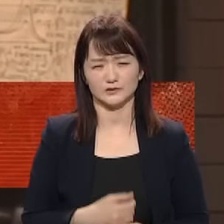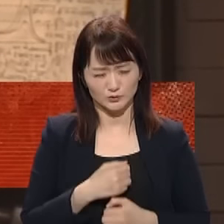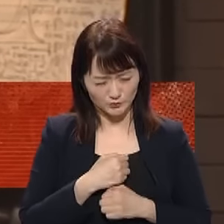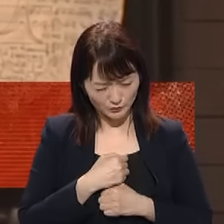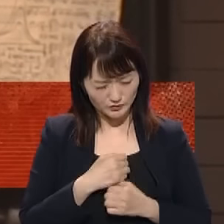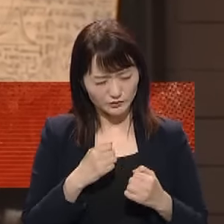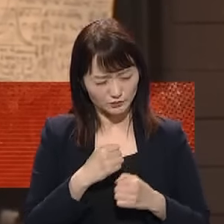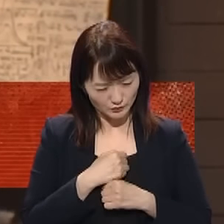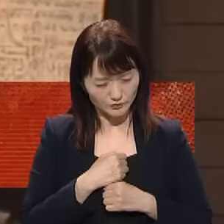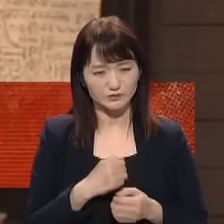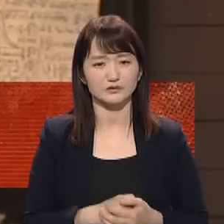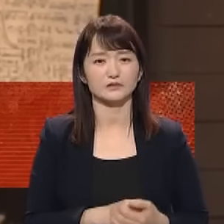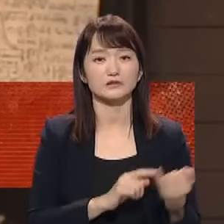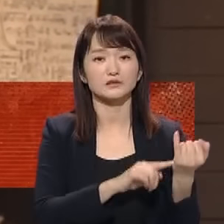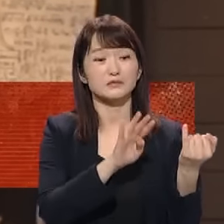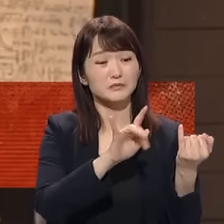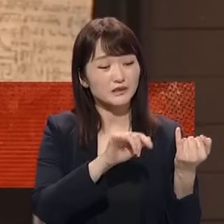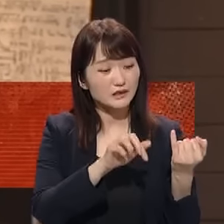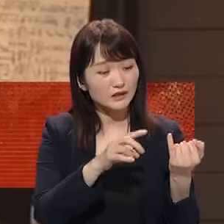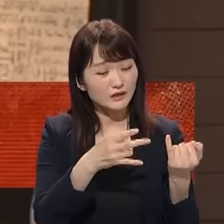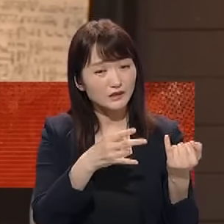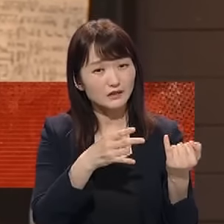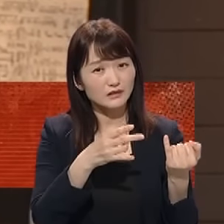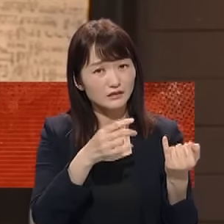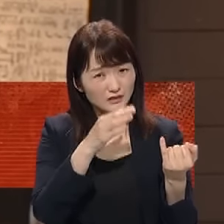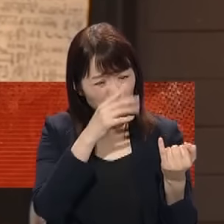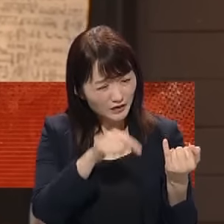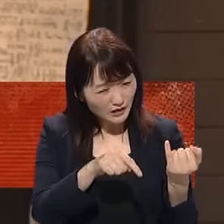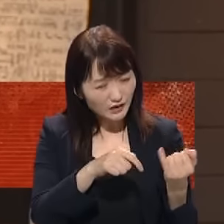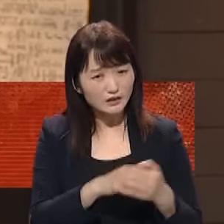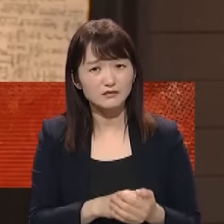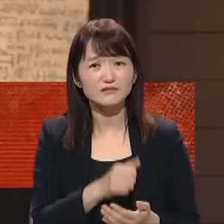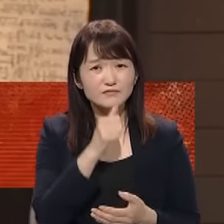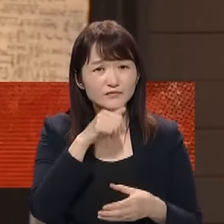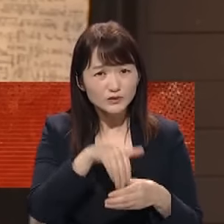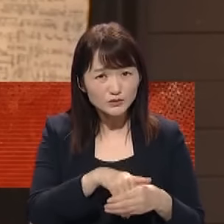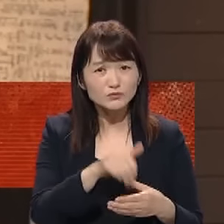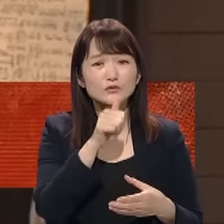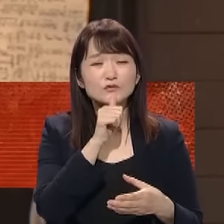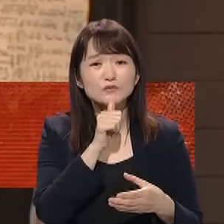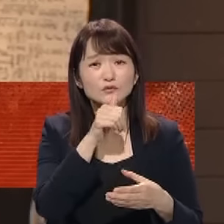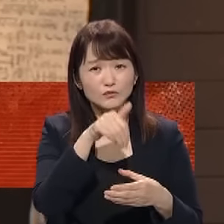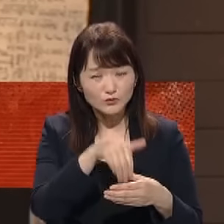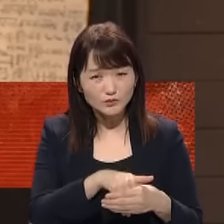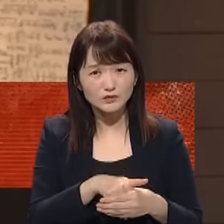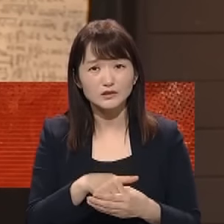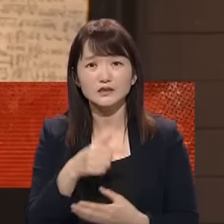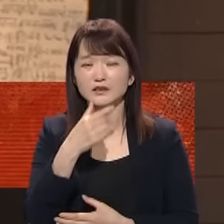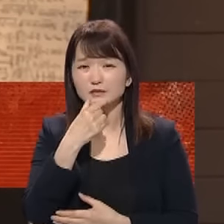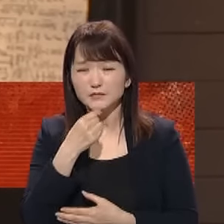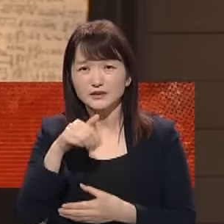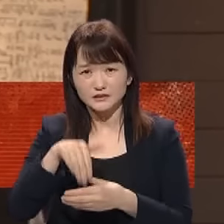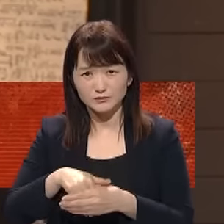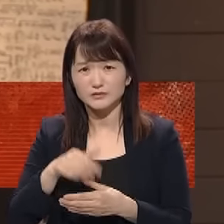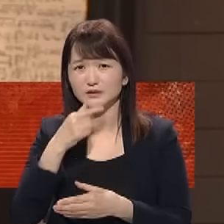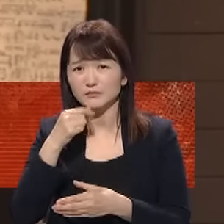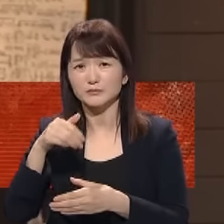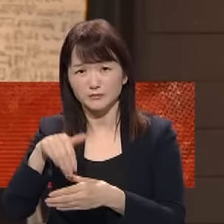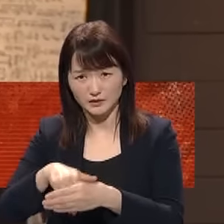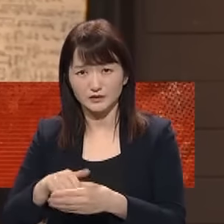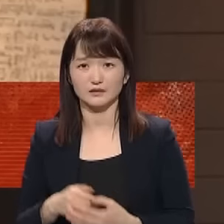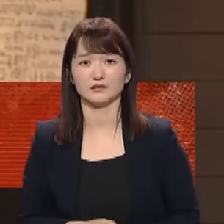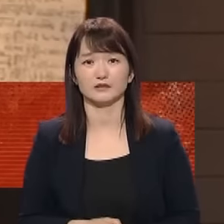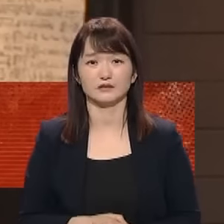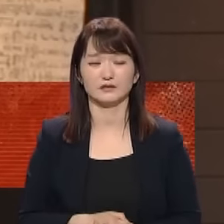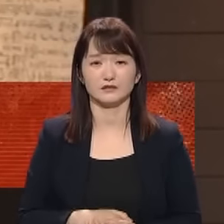신중하자는 자아입니다. 야, 팩다이 너 바보야? 어? 콩 심은 데 콩, 팥 심은 데 팥, 콩콩 팥팥은 자연의 섭리야.